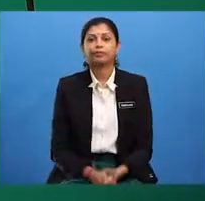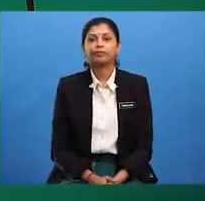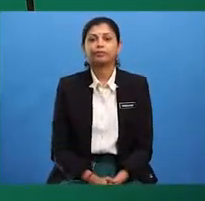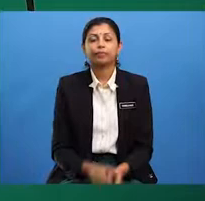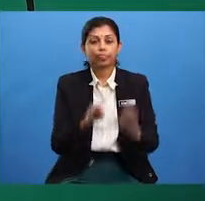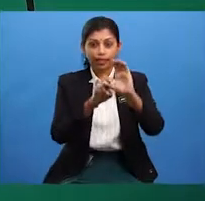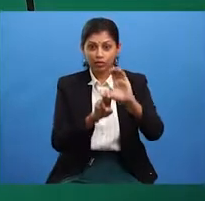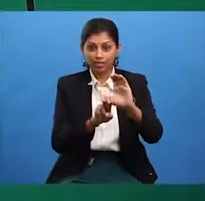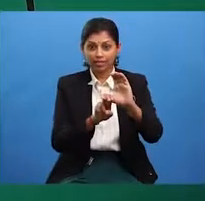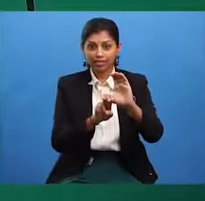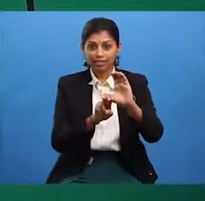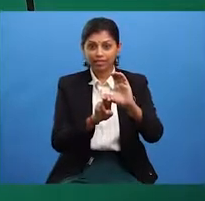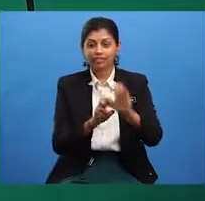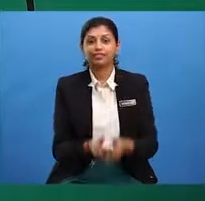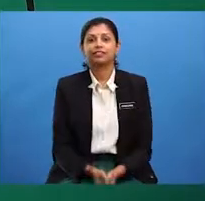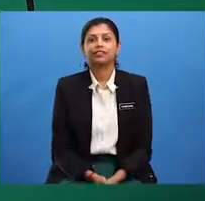kerusi,